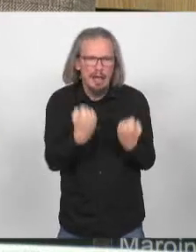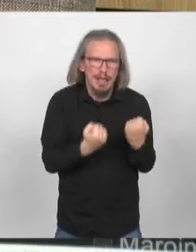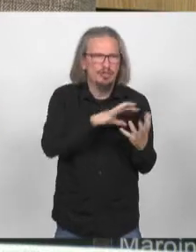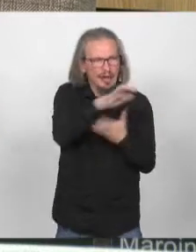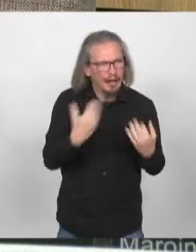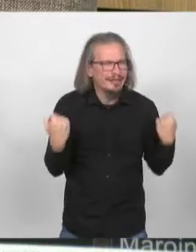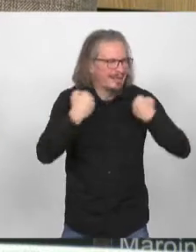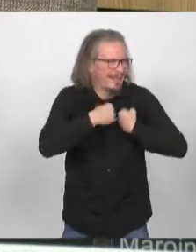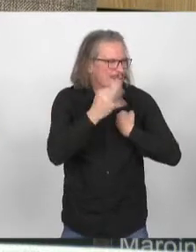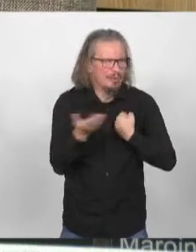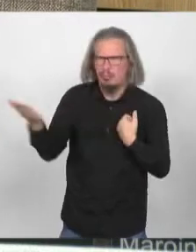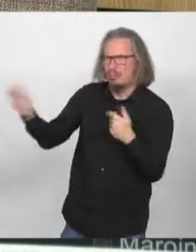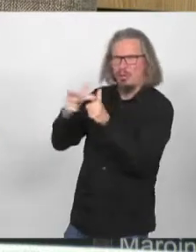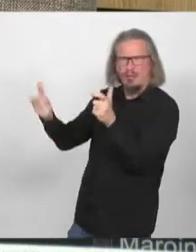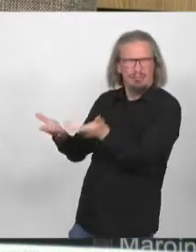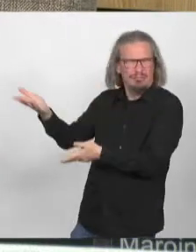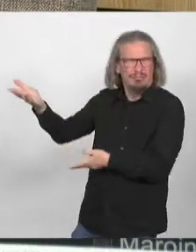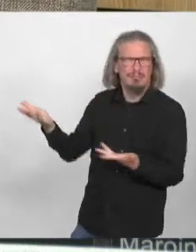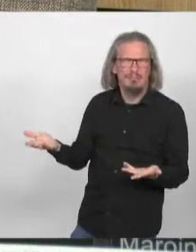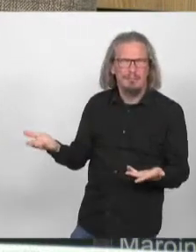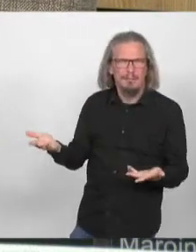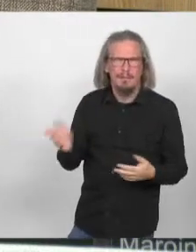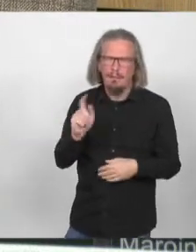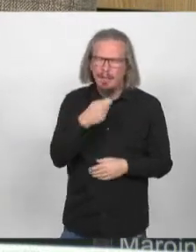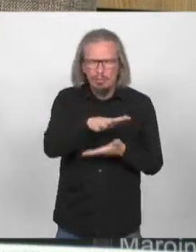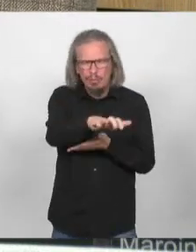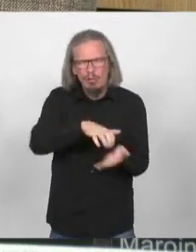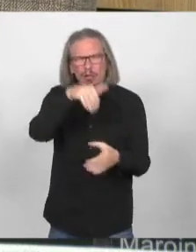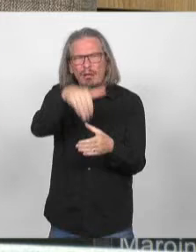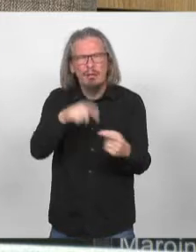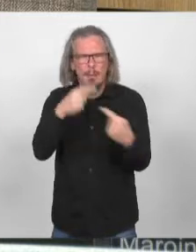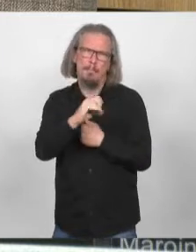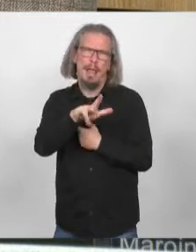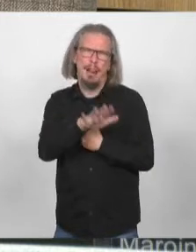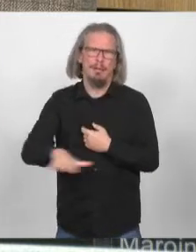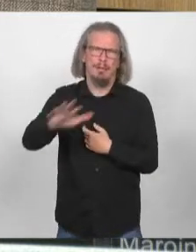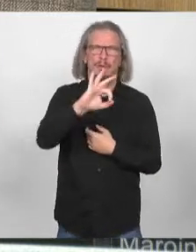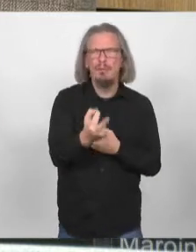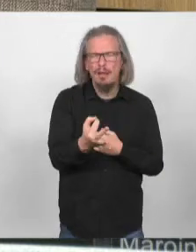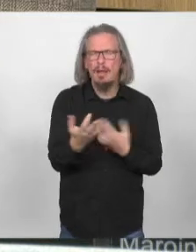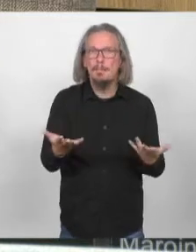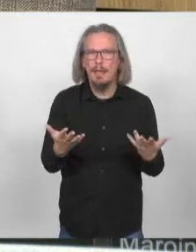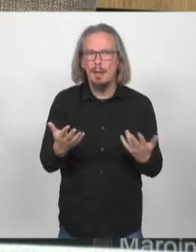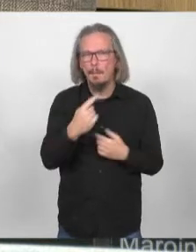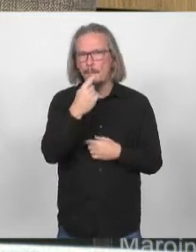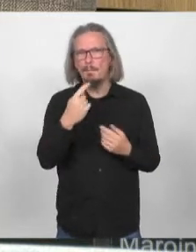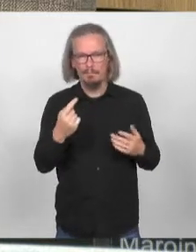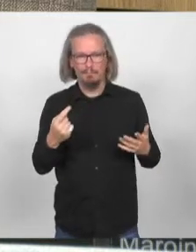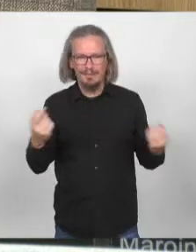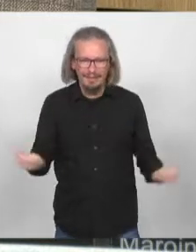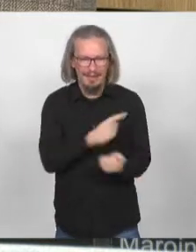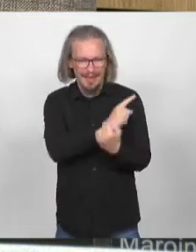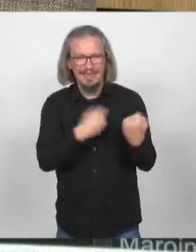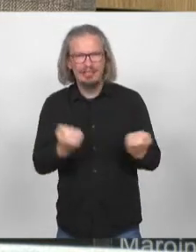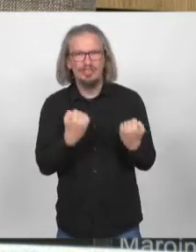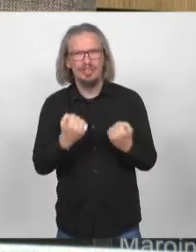surtout, alors que cette délibération porte notamment sur le patrimoine métropolitain, où en est l'établissement du profil énergétique et